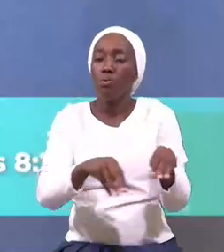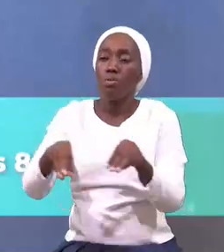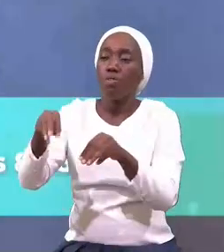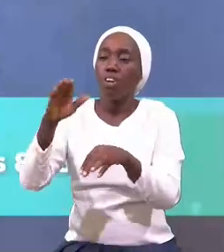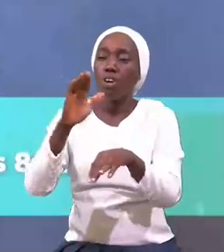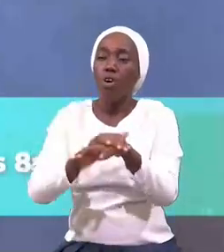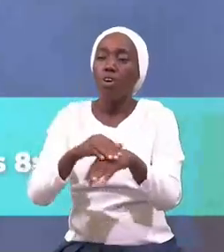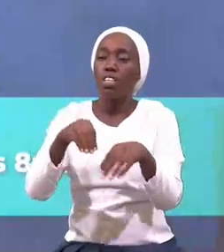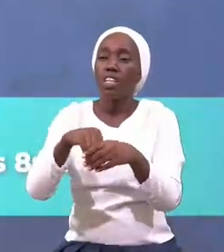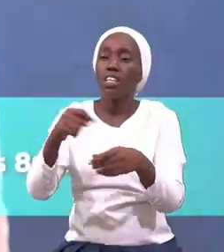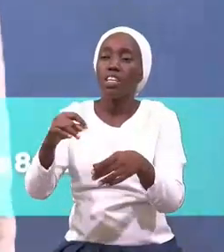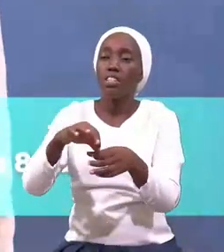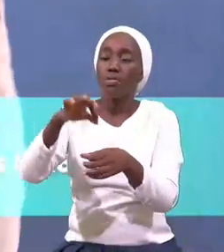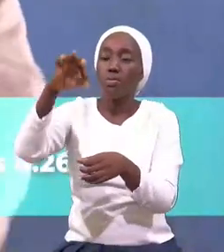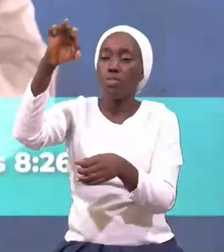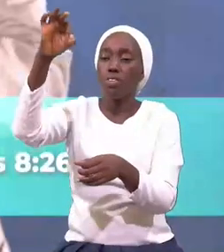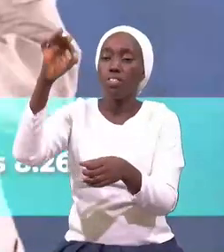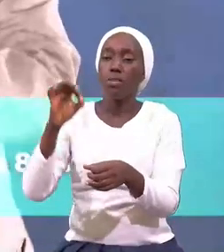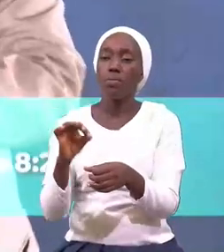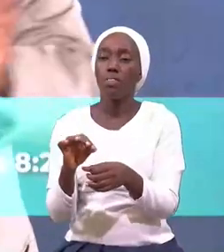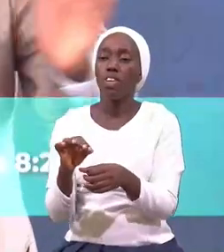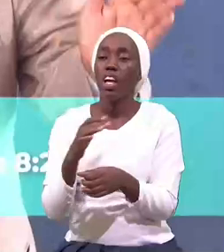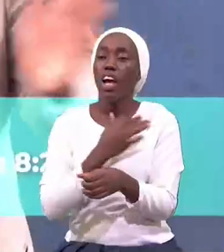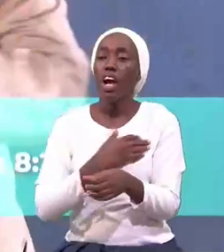Et vous avancez en esprit.